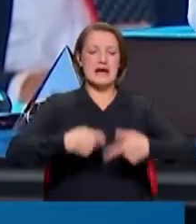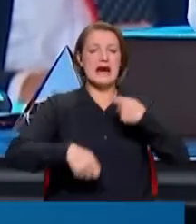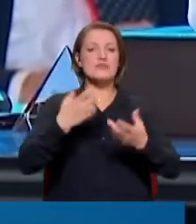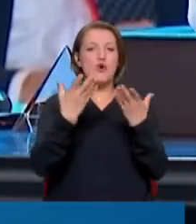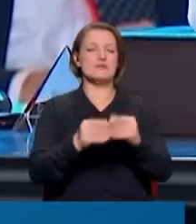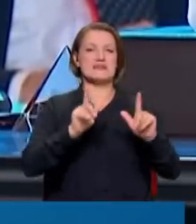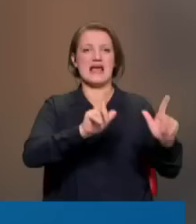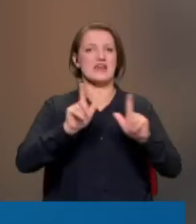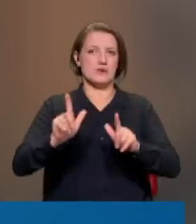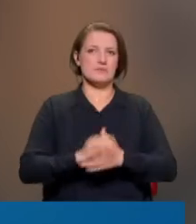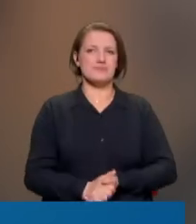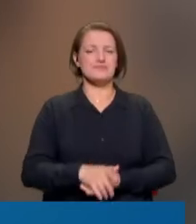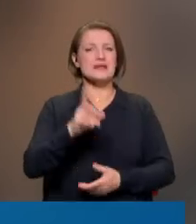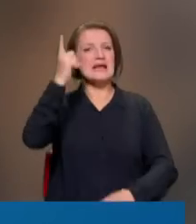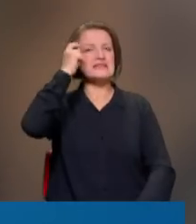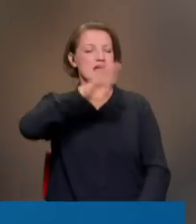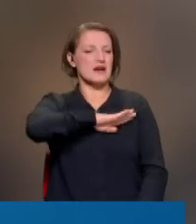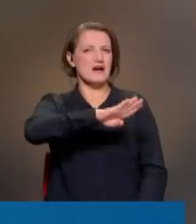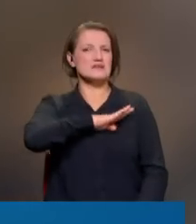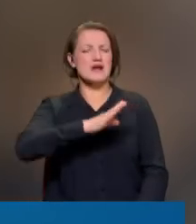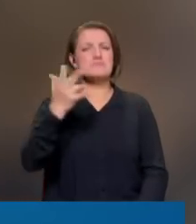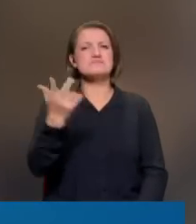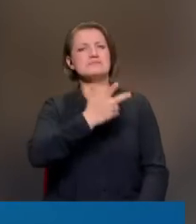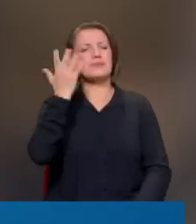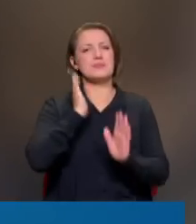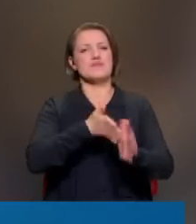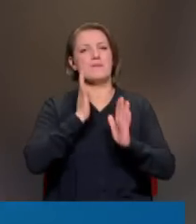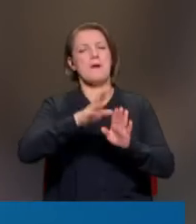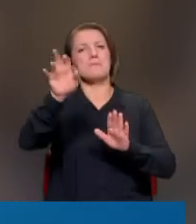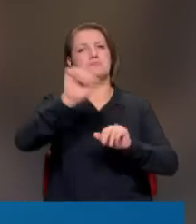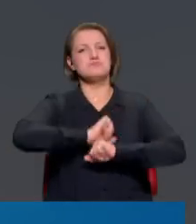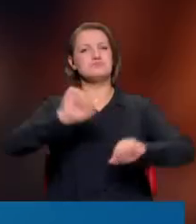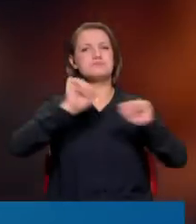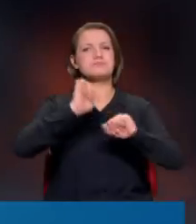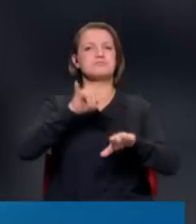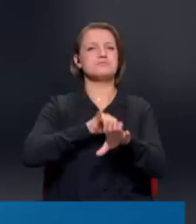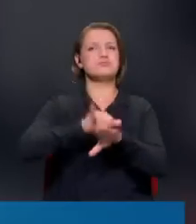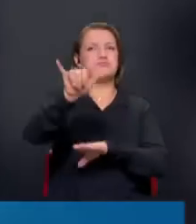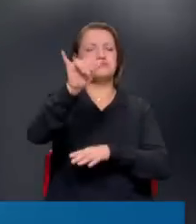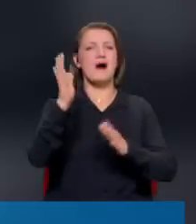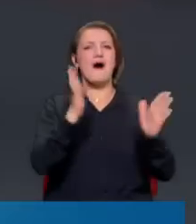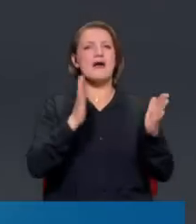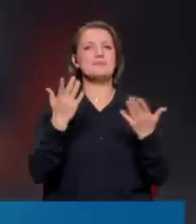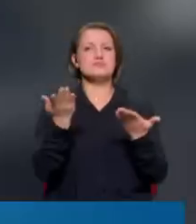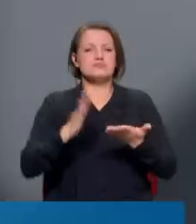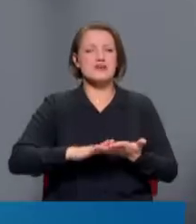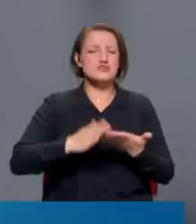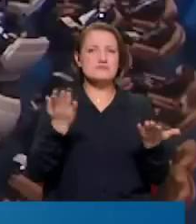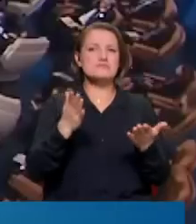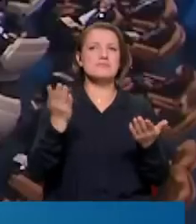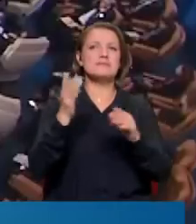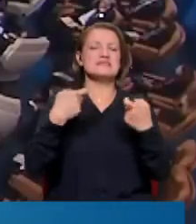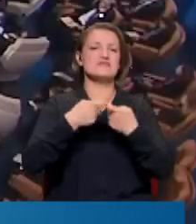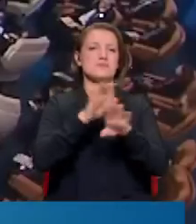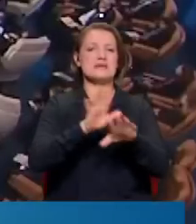edilmesi gerekmektedir İsrail'in Gazze'ye artarak devam eden bombardımanı havada kalan arabuluculuk ve ateşkes çağrıları